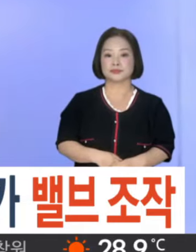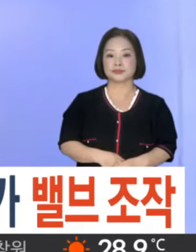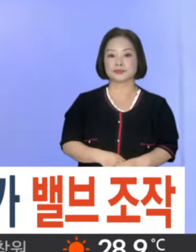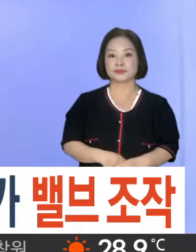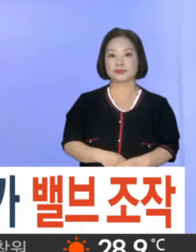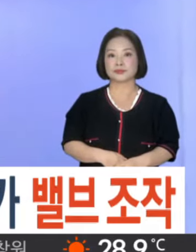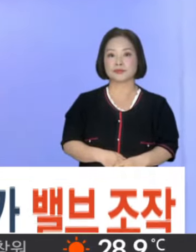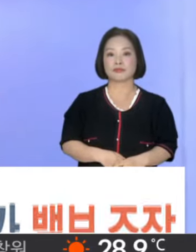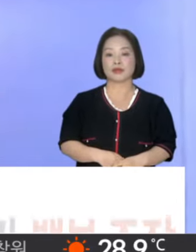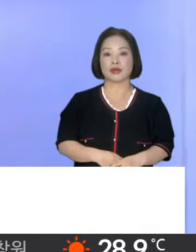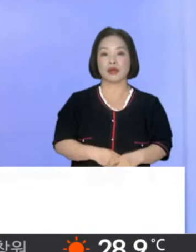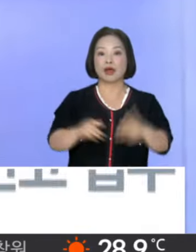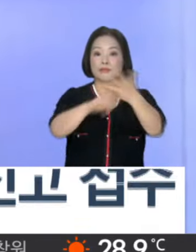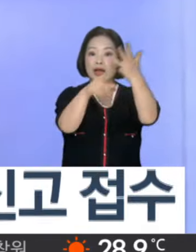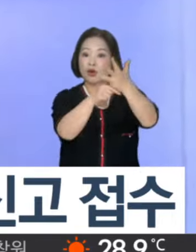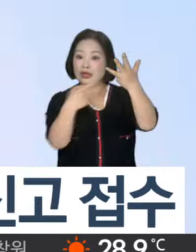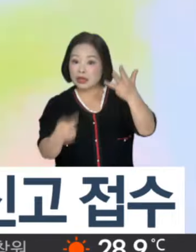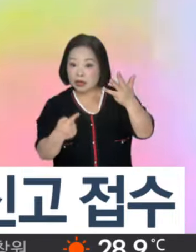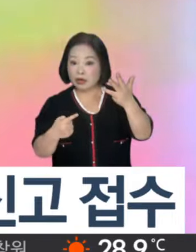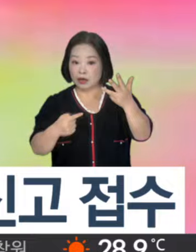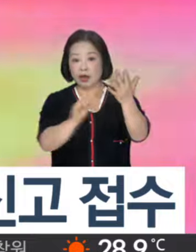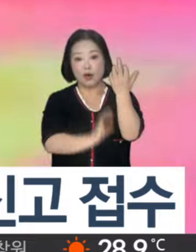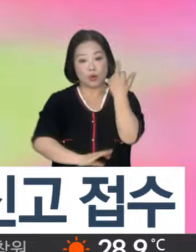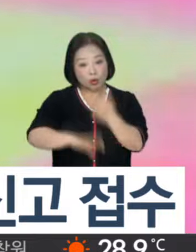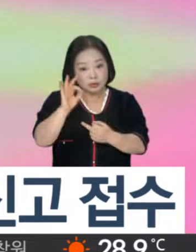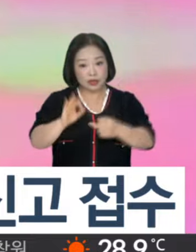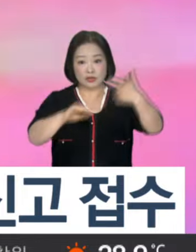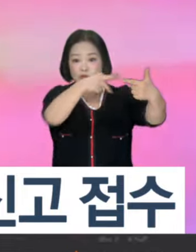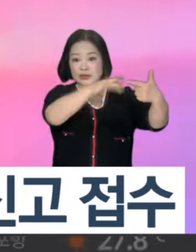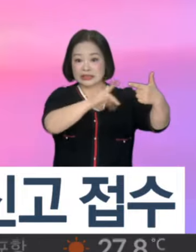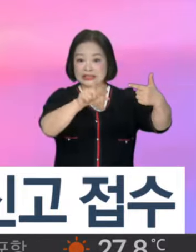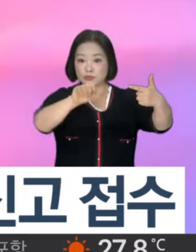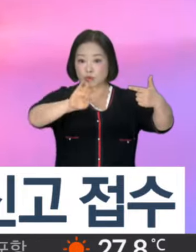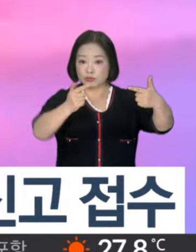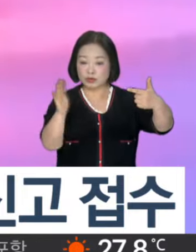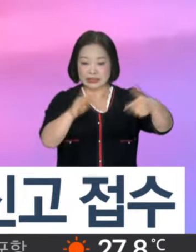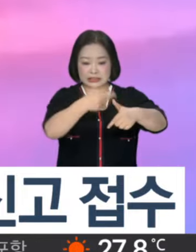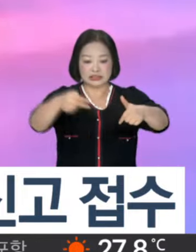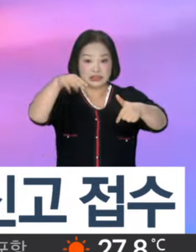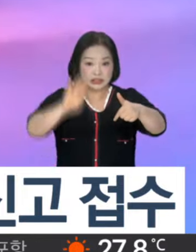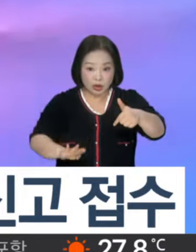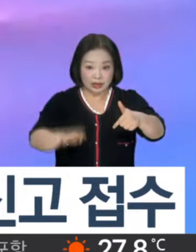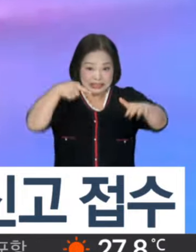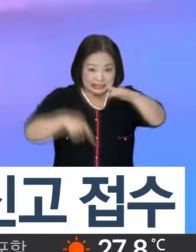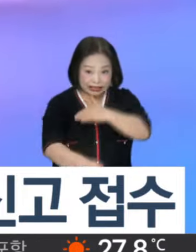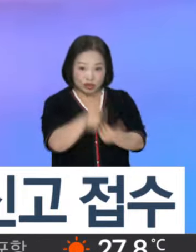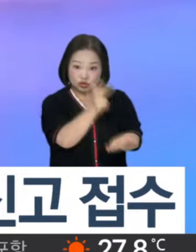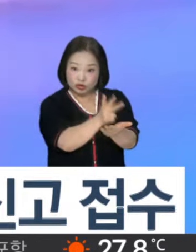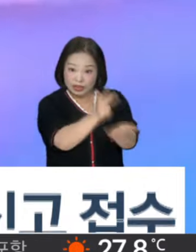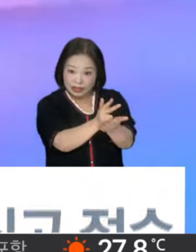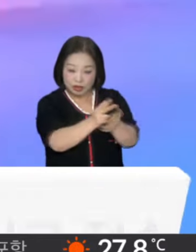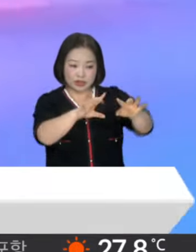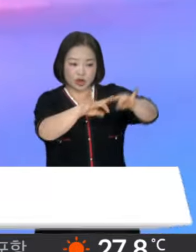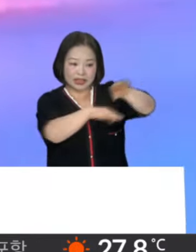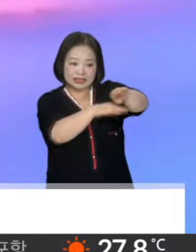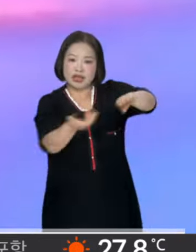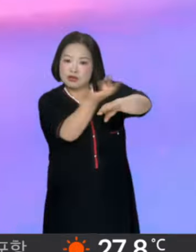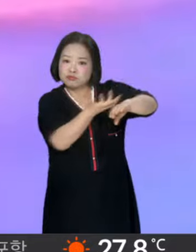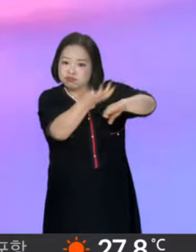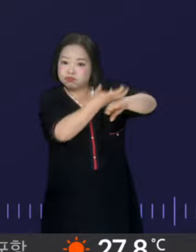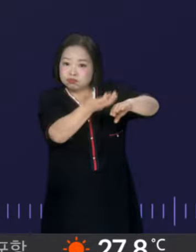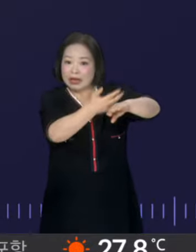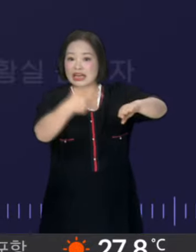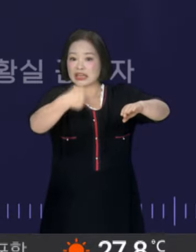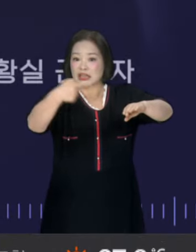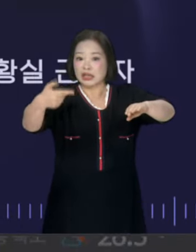기자입니다 지난 1일 오전 6시 15분 인천 서구 한 아파트에서 불이 났다는 신고가 119에 접수됩니다